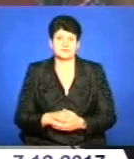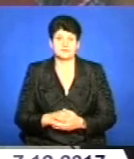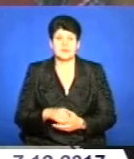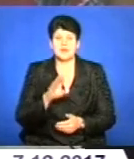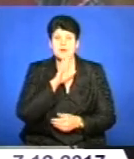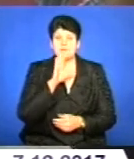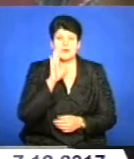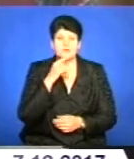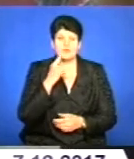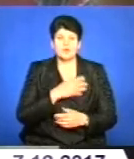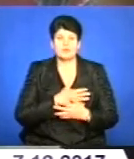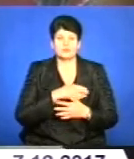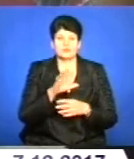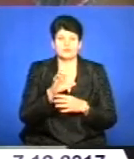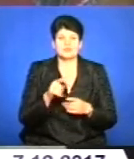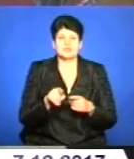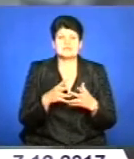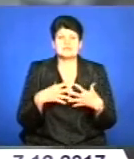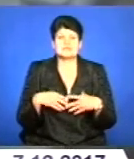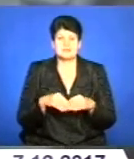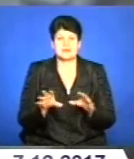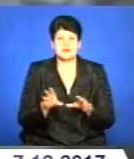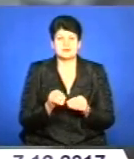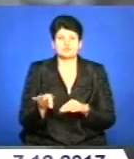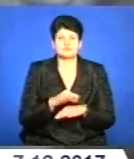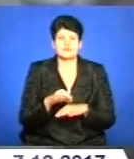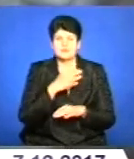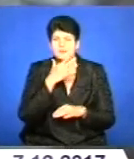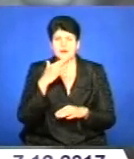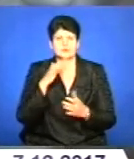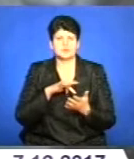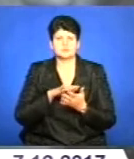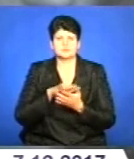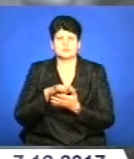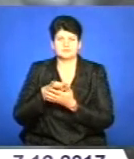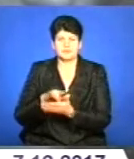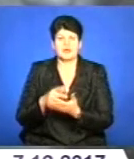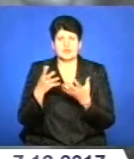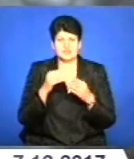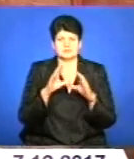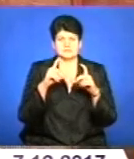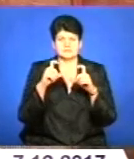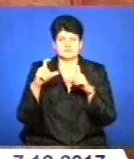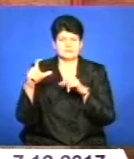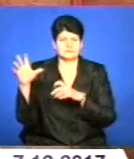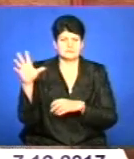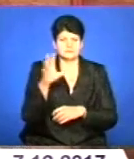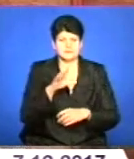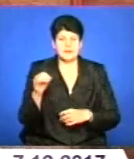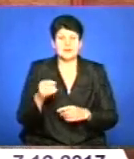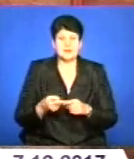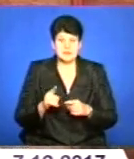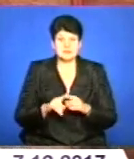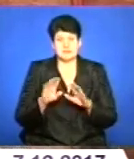дівчинки каже, любов до фотографії у них сімейна. Разом із чоловіком вони багато подорожують, а в процесі ще й фотографують. Відтак, це